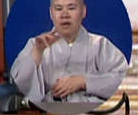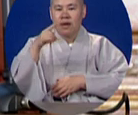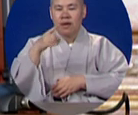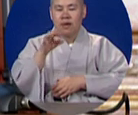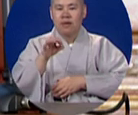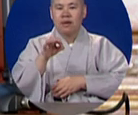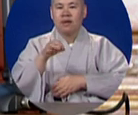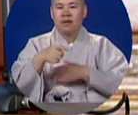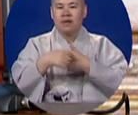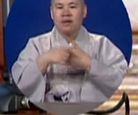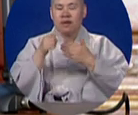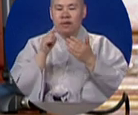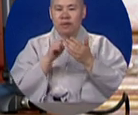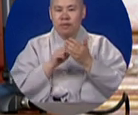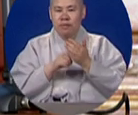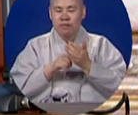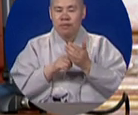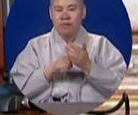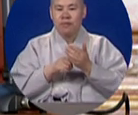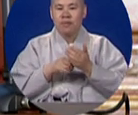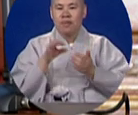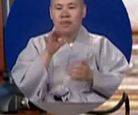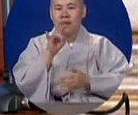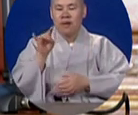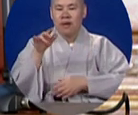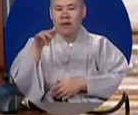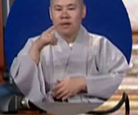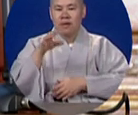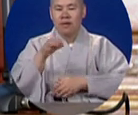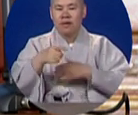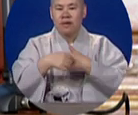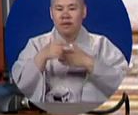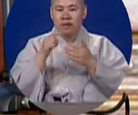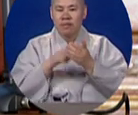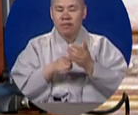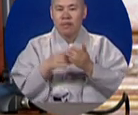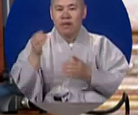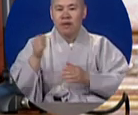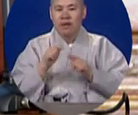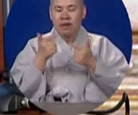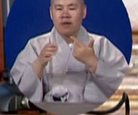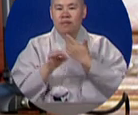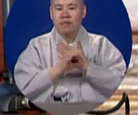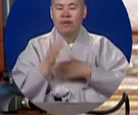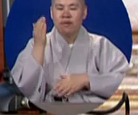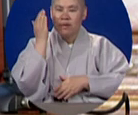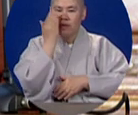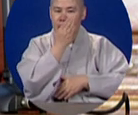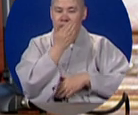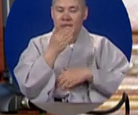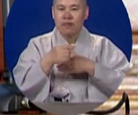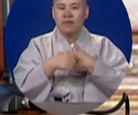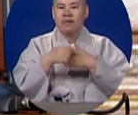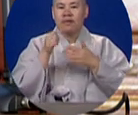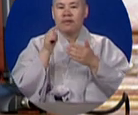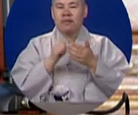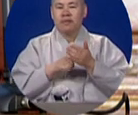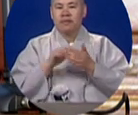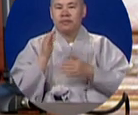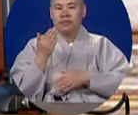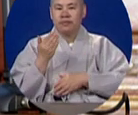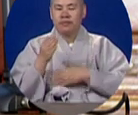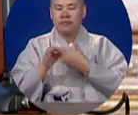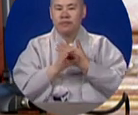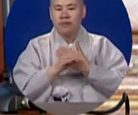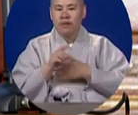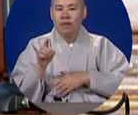그럼 애정심을 일으키지 아니하면 그게 청정심입니다 애정심 그럼